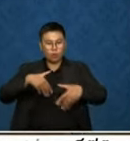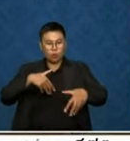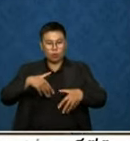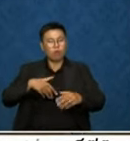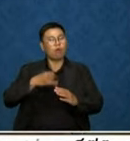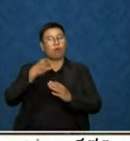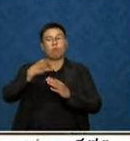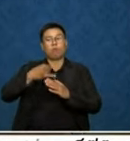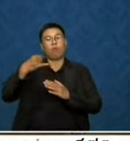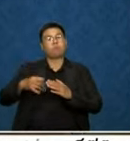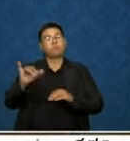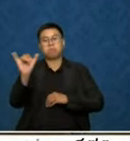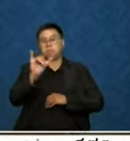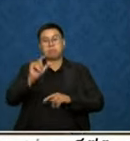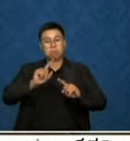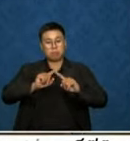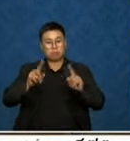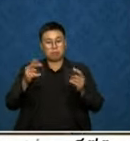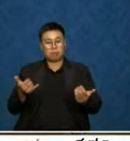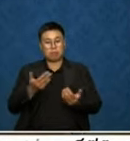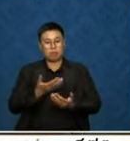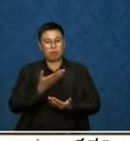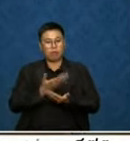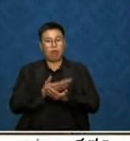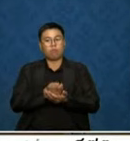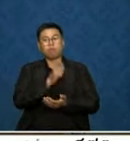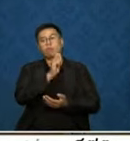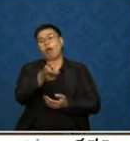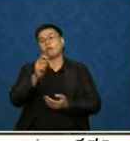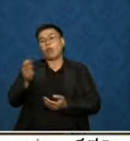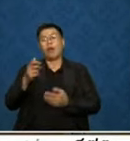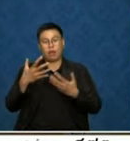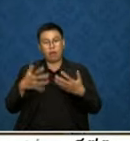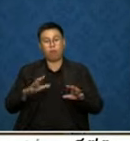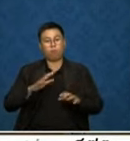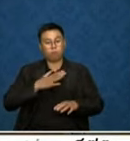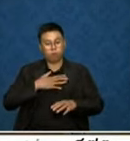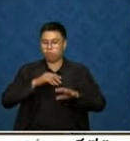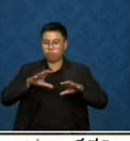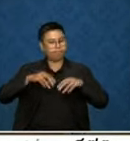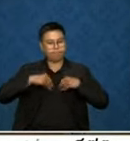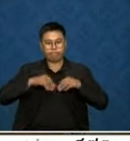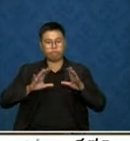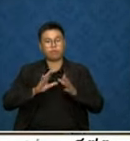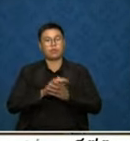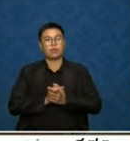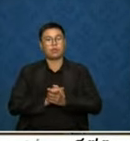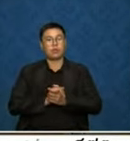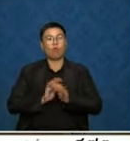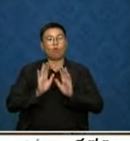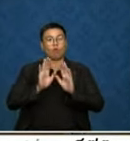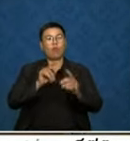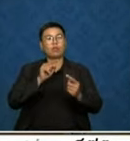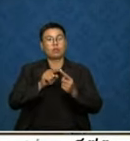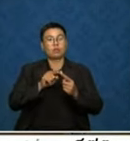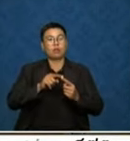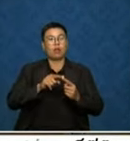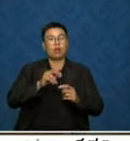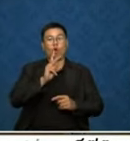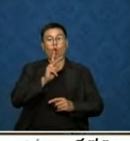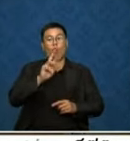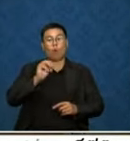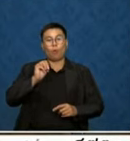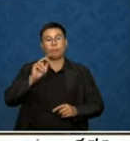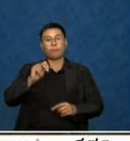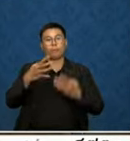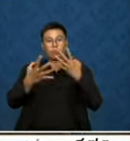ไม่จบเลยแต่ท่านออกมาใช้เงินแล้วผมเองก็ไม่เห็นด้วยนะครับเพราะฉะนั้นฝากไปยังกรมราชทัณฑ์เนี่ย